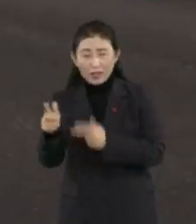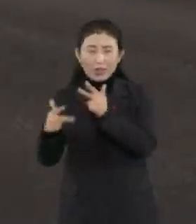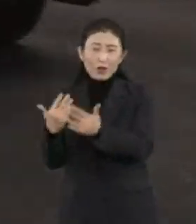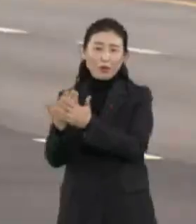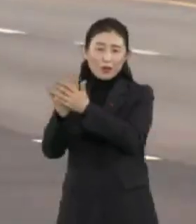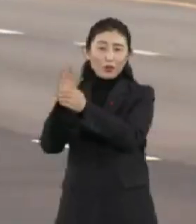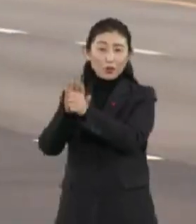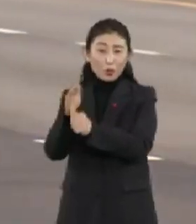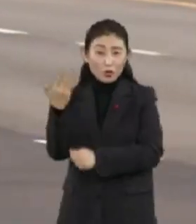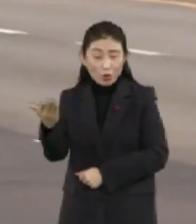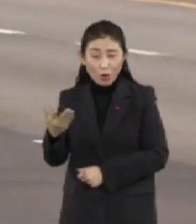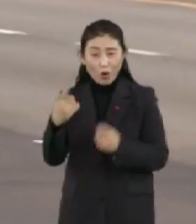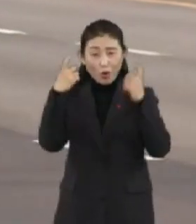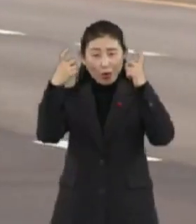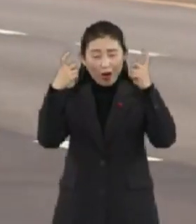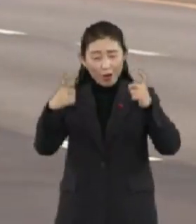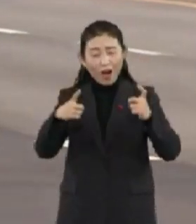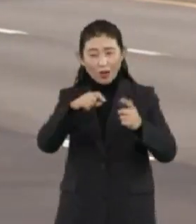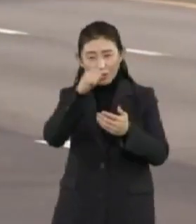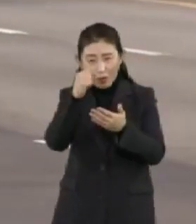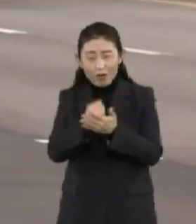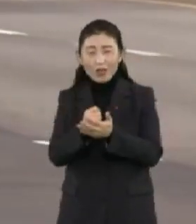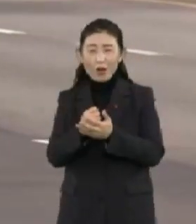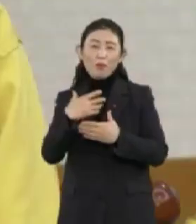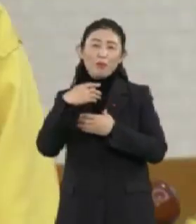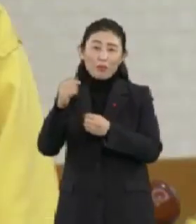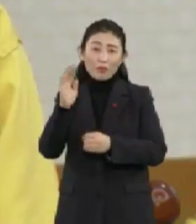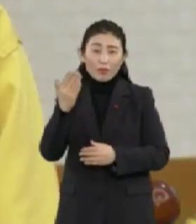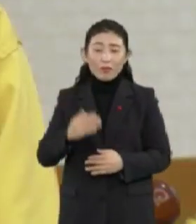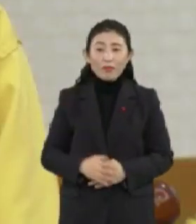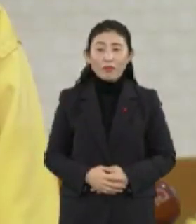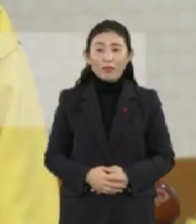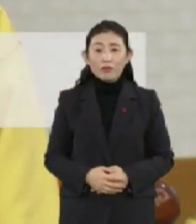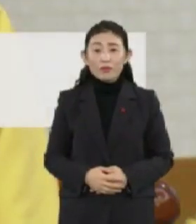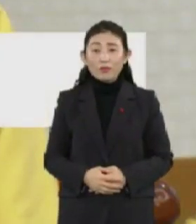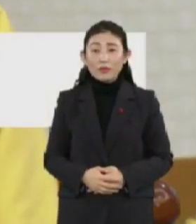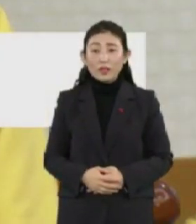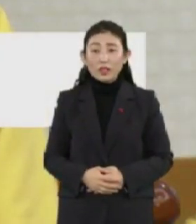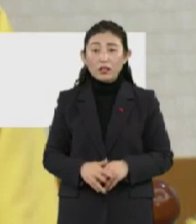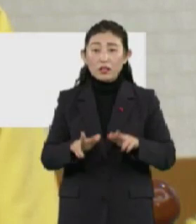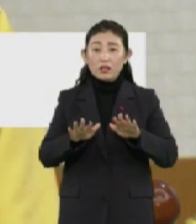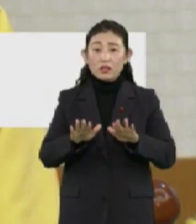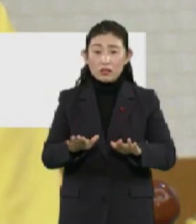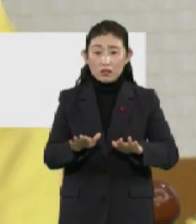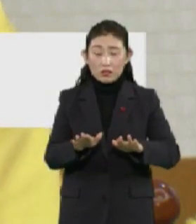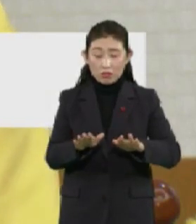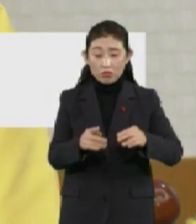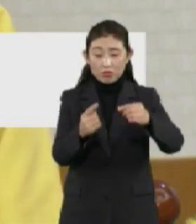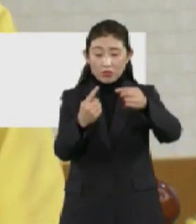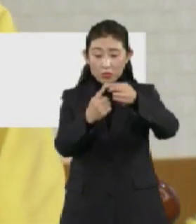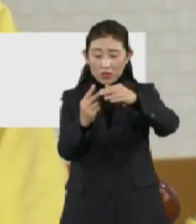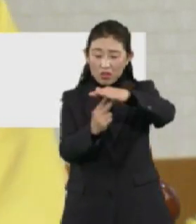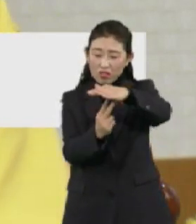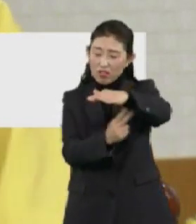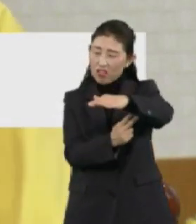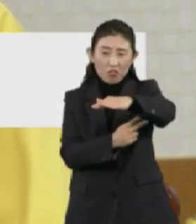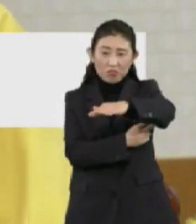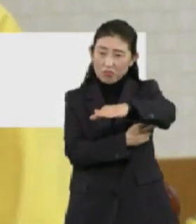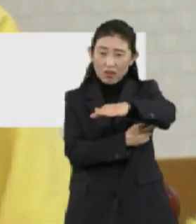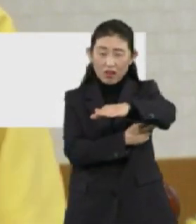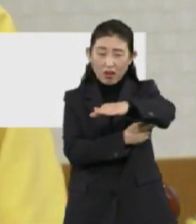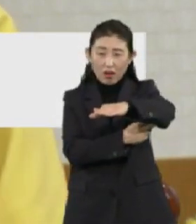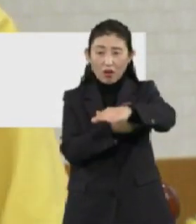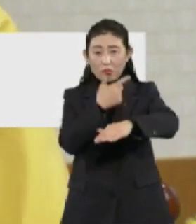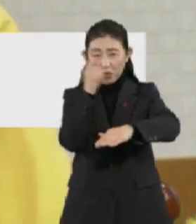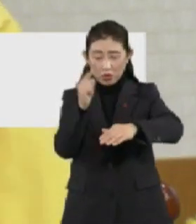미치고 서해 관광지 접근성도 좋아집니다. 대체 우회도로 확보 같은 건 굉장히 중요하다. 또 교통량이 분산됨으로